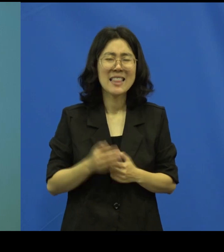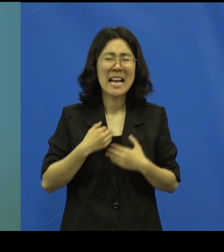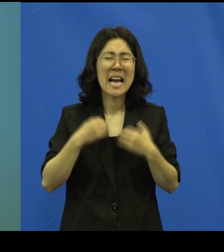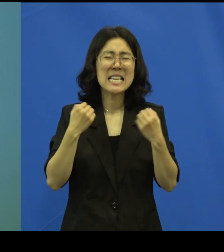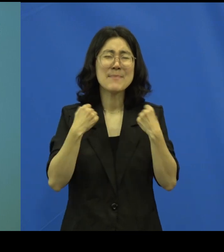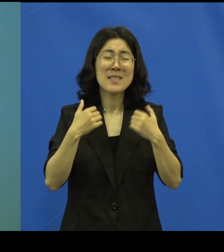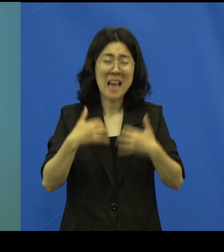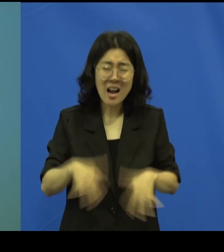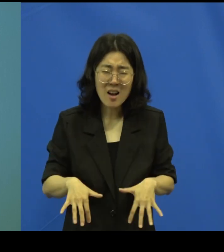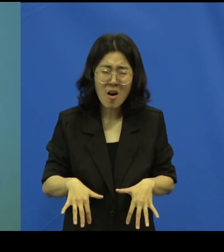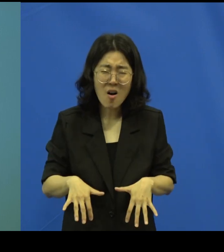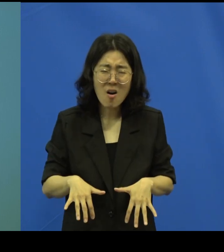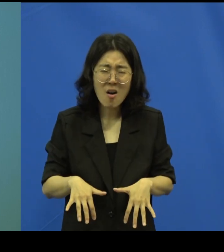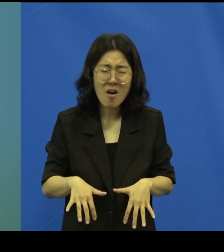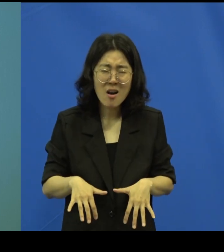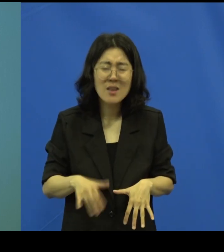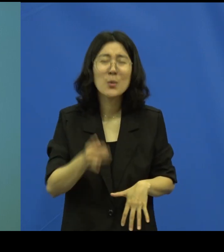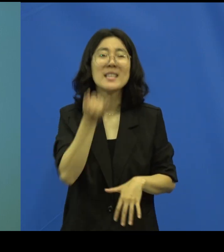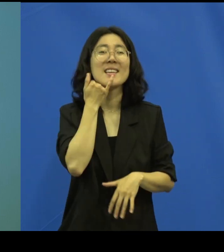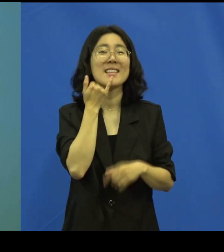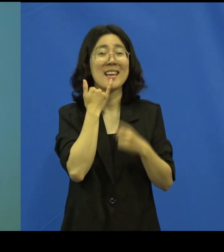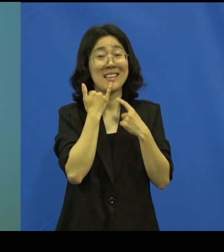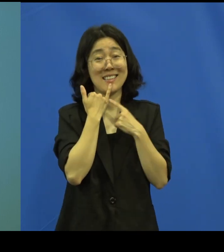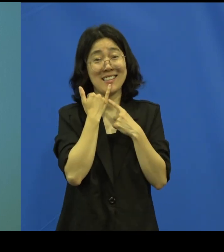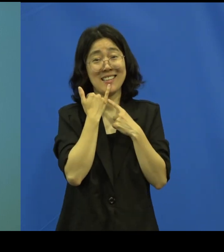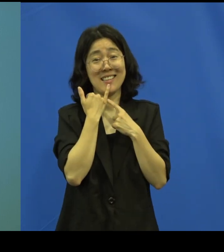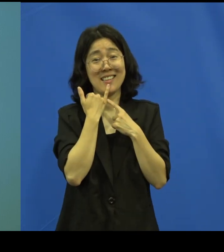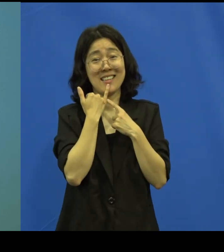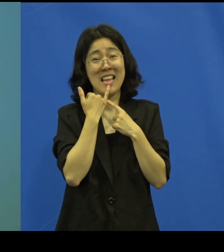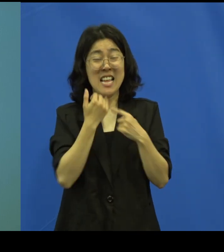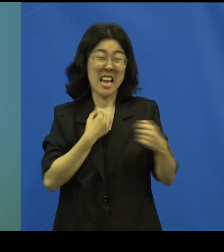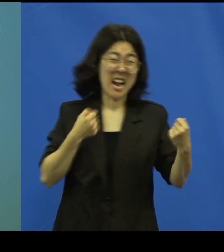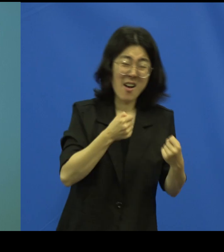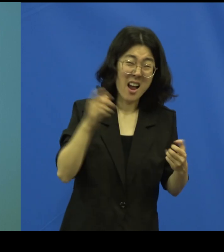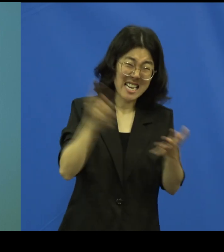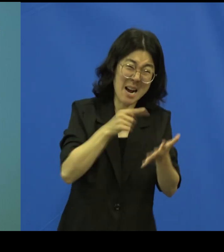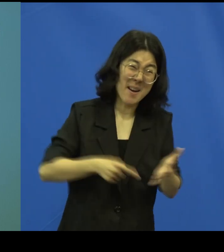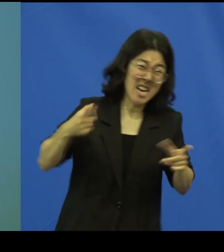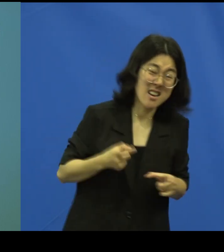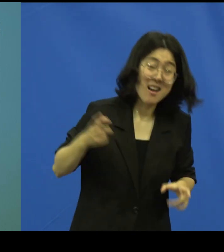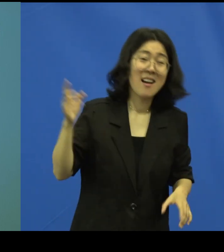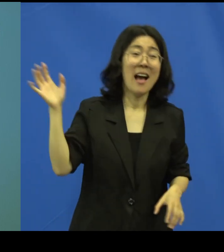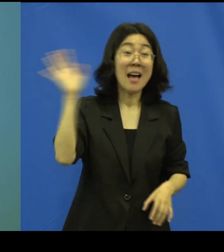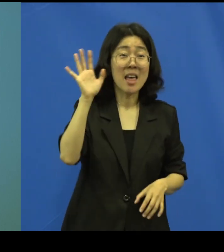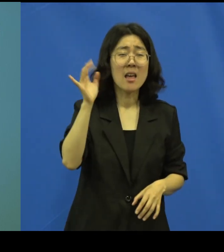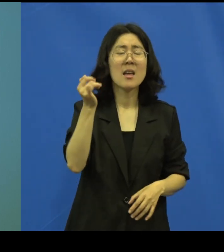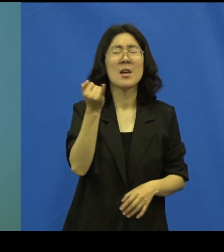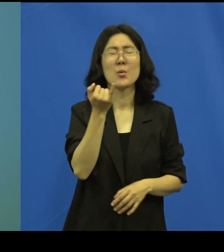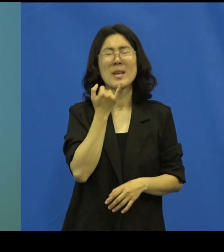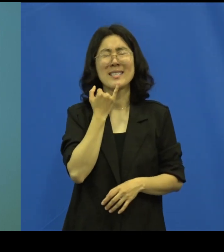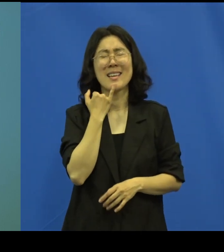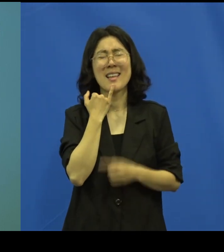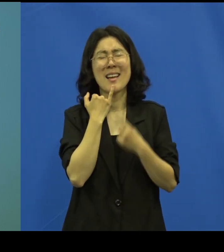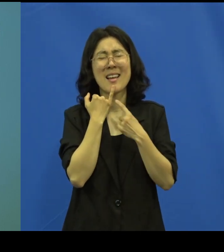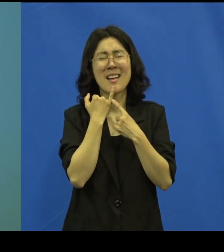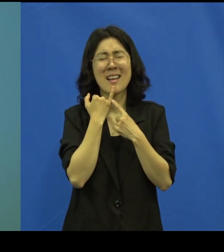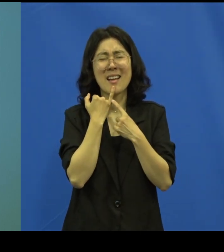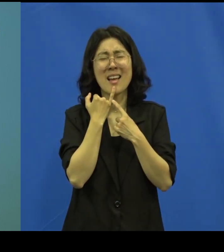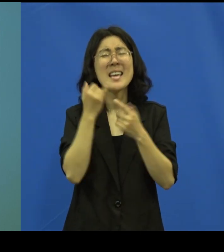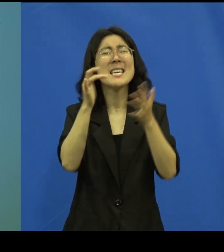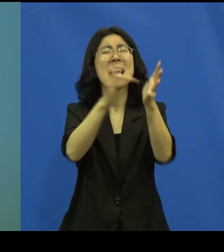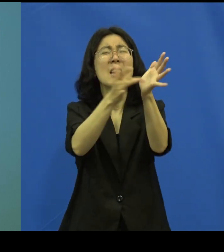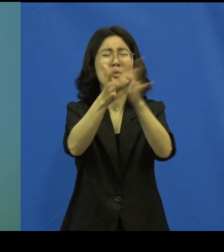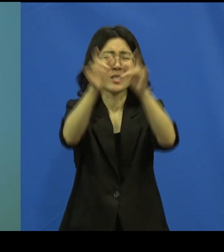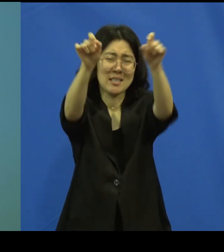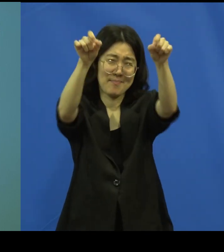하지만 우리는 죽임을 당함으로 하나님의 뜻을 이루신 그리스도를 따릅니다. 그래서 어린 양의 노래는 바로 십자가를